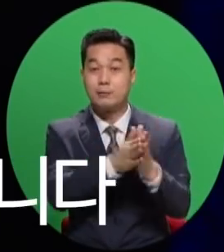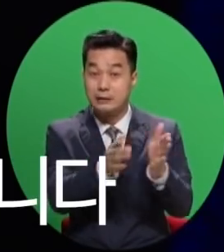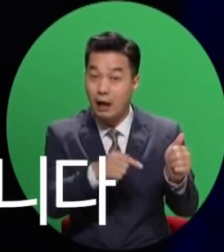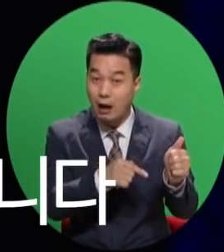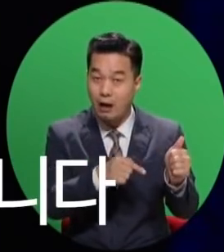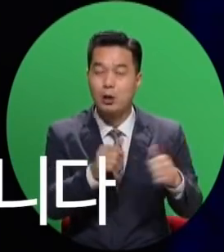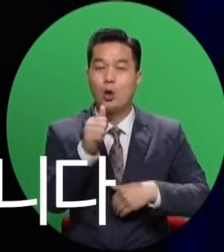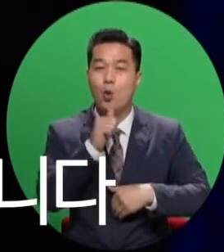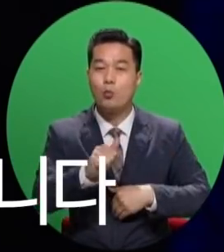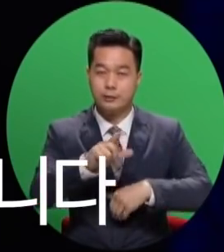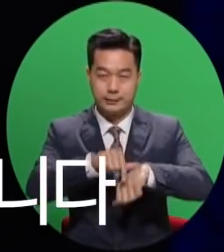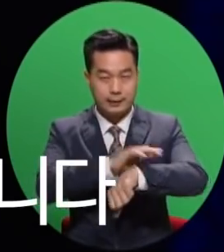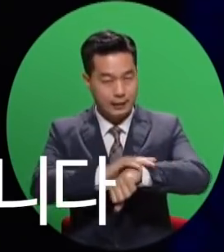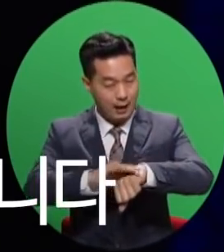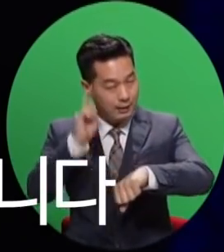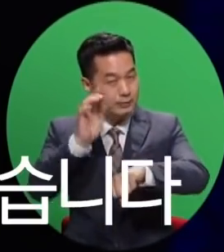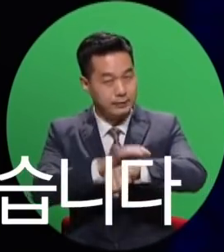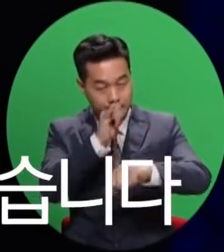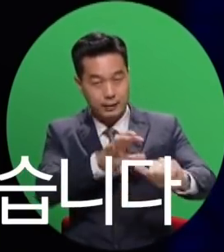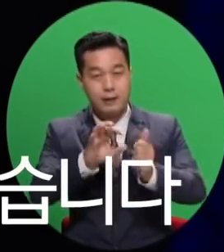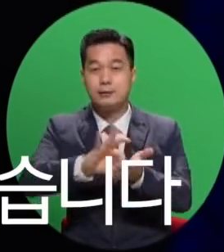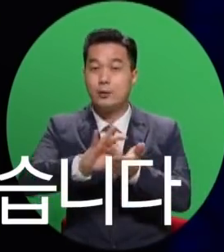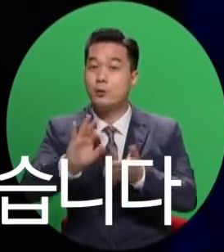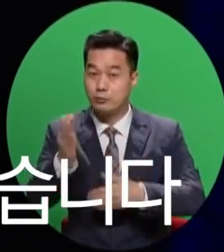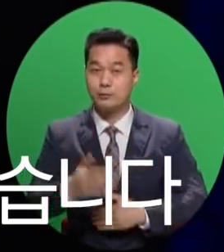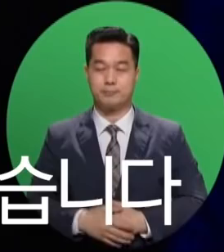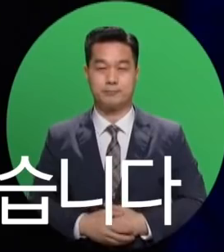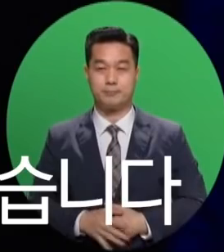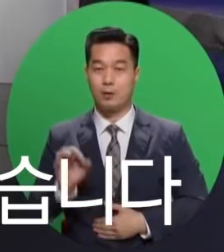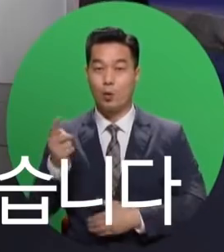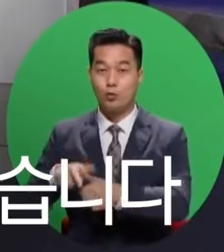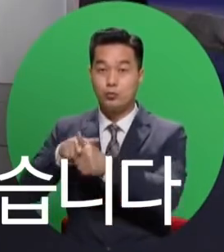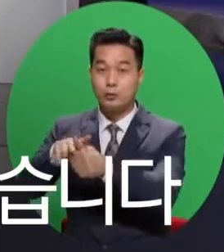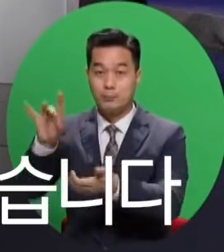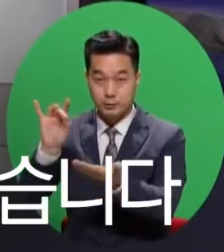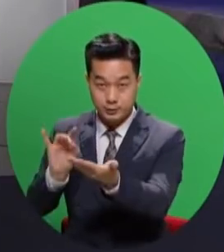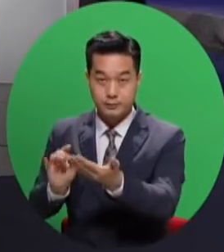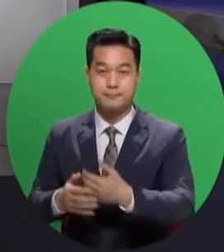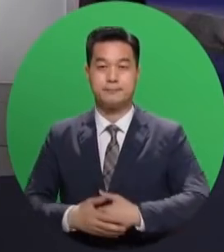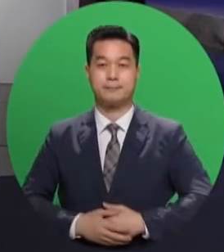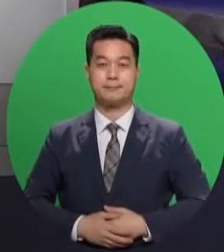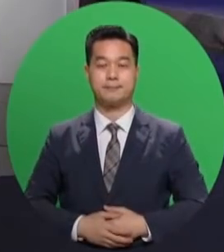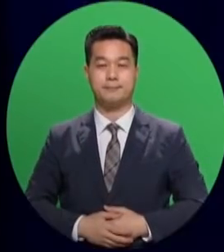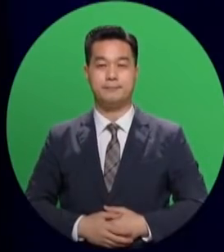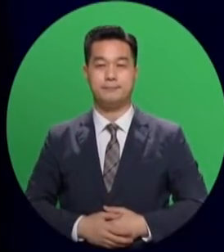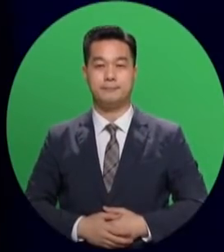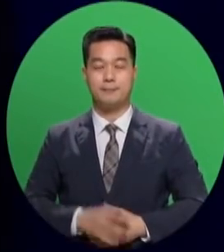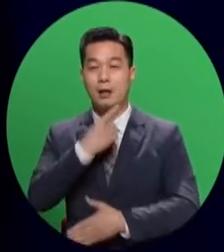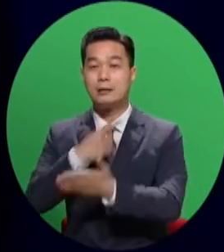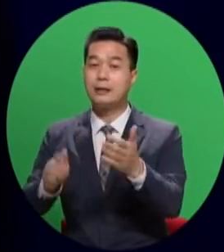5분의 시간이 아주 슬기롭게 써 주셔야 됩니다 자 이번에는 5번 님께서 먼저 시작해 주겠습니다 예 전환 지원금